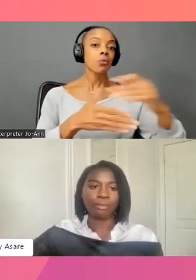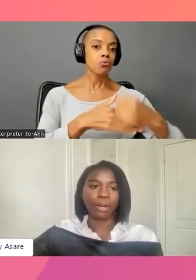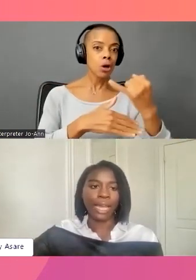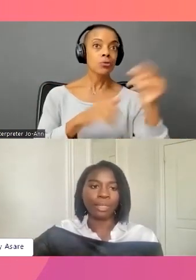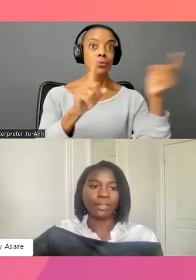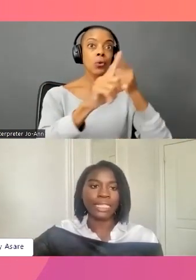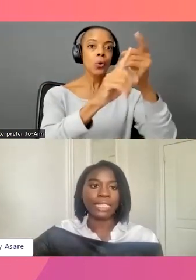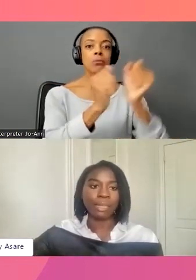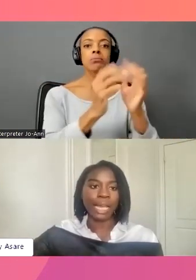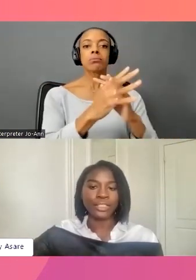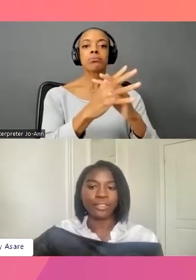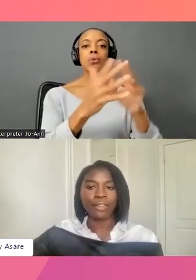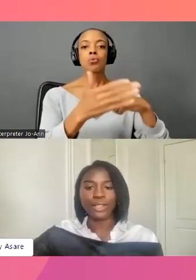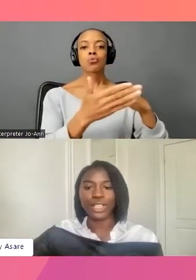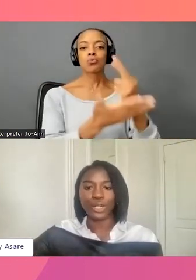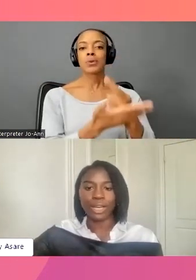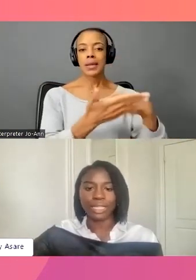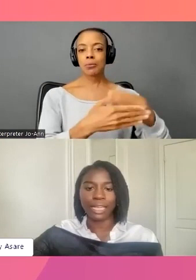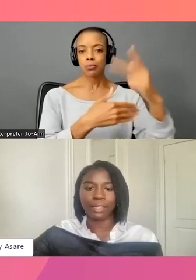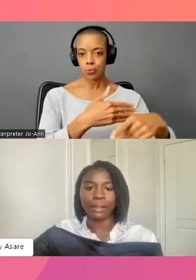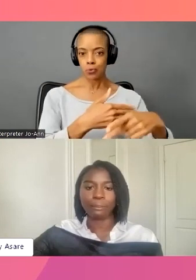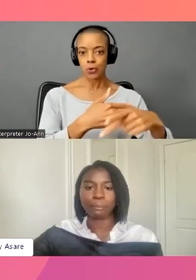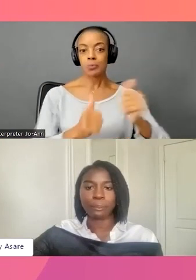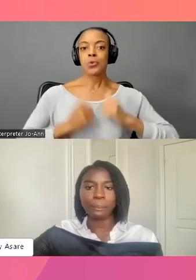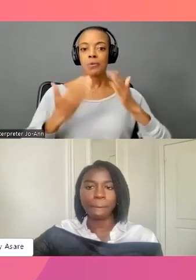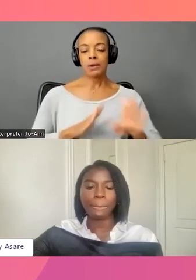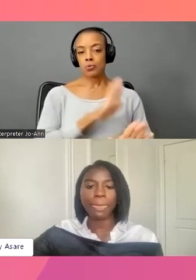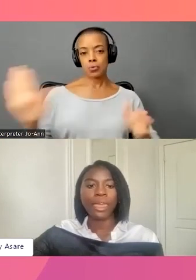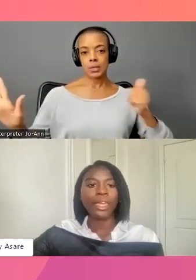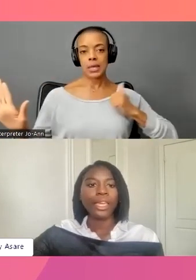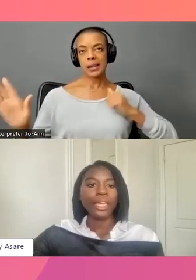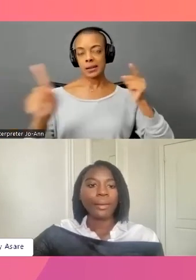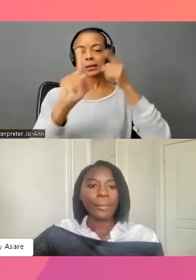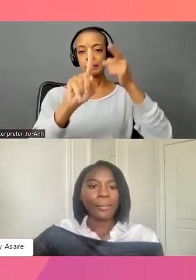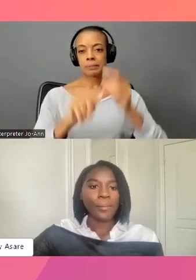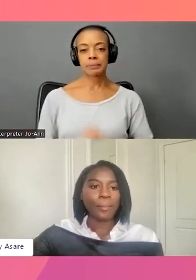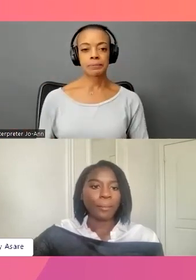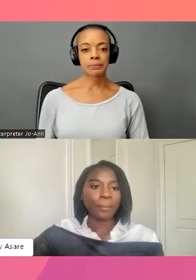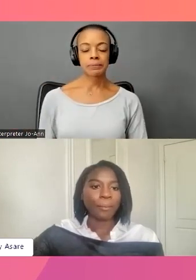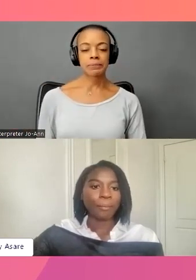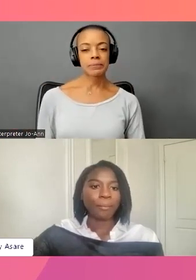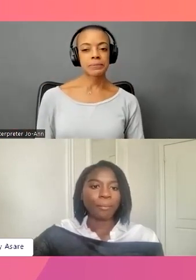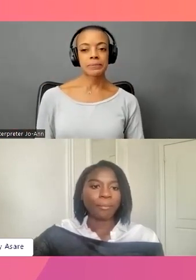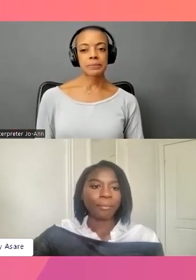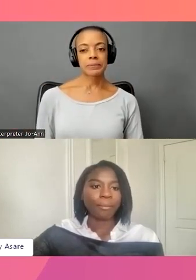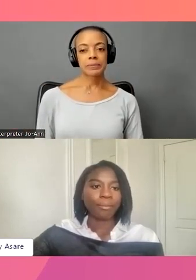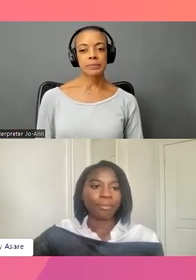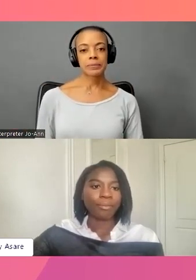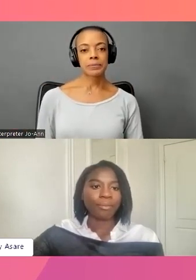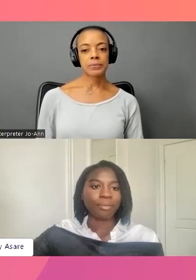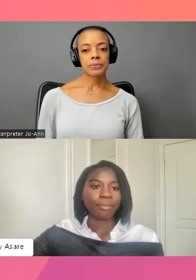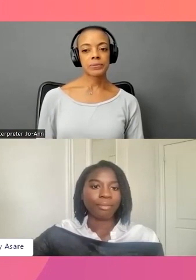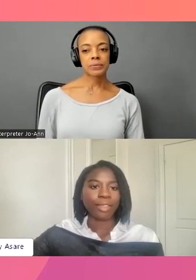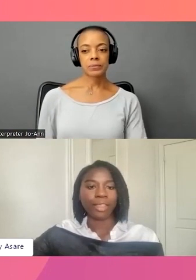en faire donc une méta-étude aux fins donc d'une étude plus pratique par